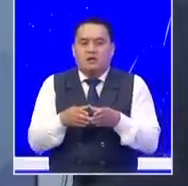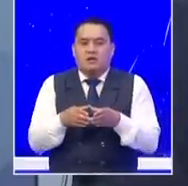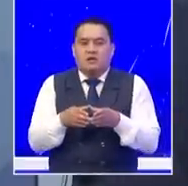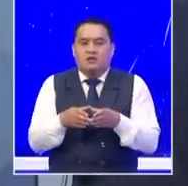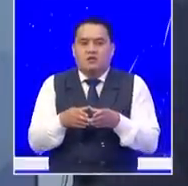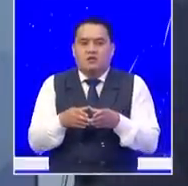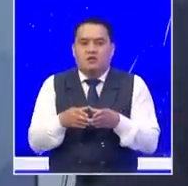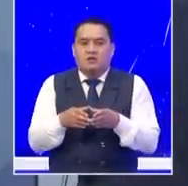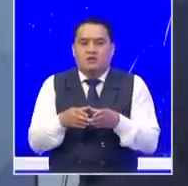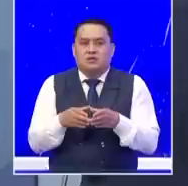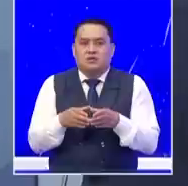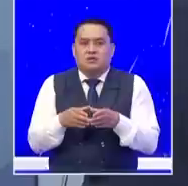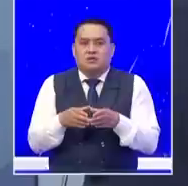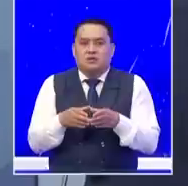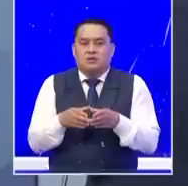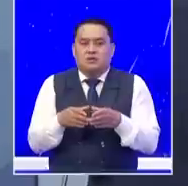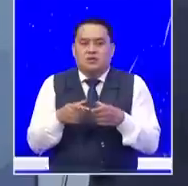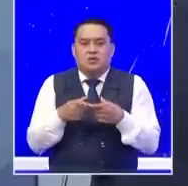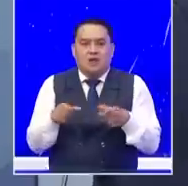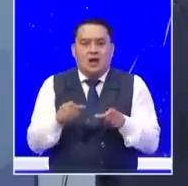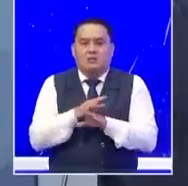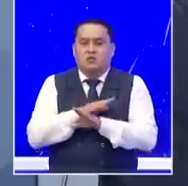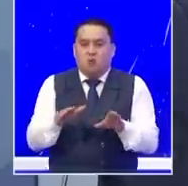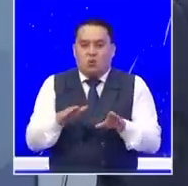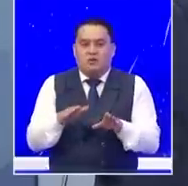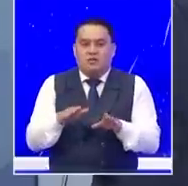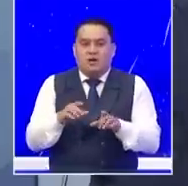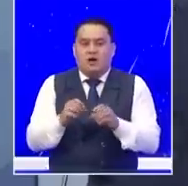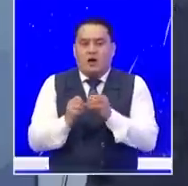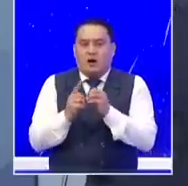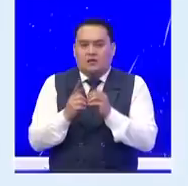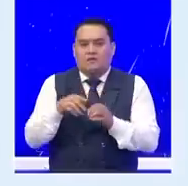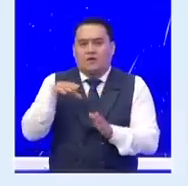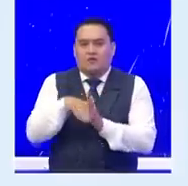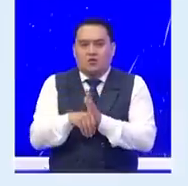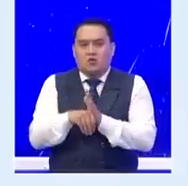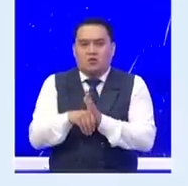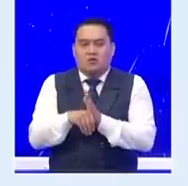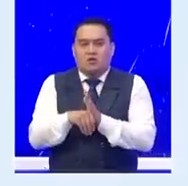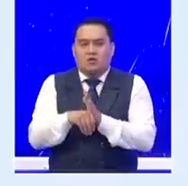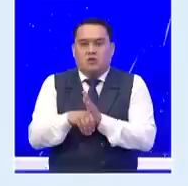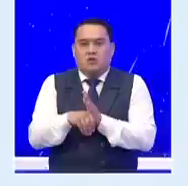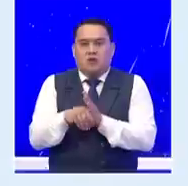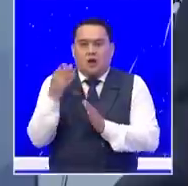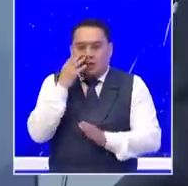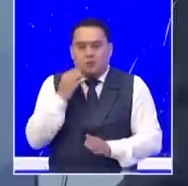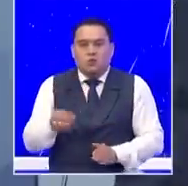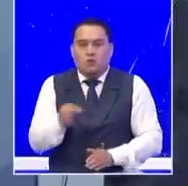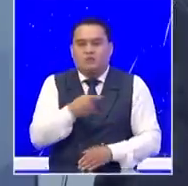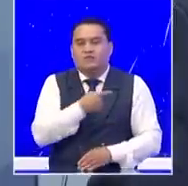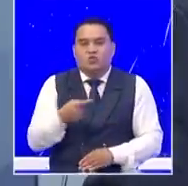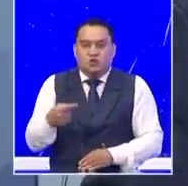свое постановление не на послабление. То есть данные объекты, которые вошли в 11-е постановление главного госсанврача Алматинской области, в